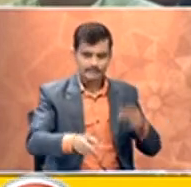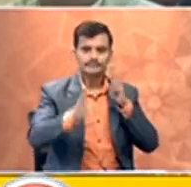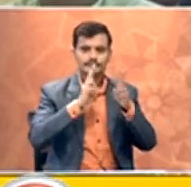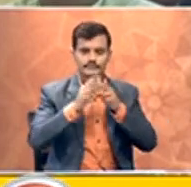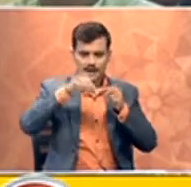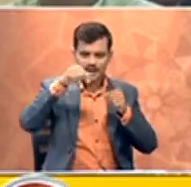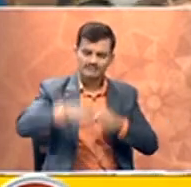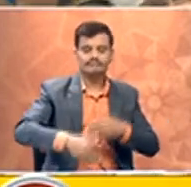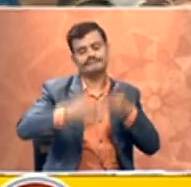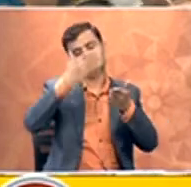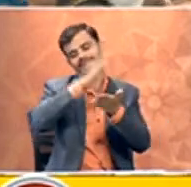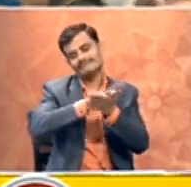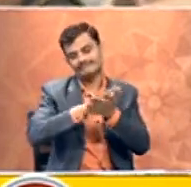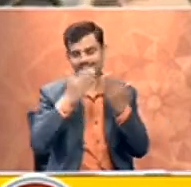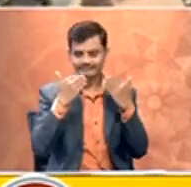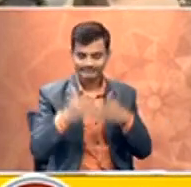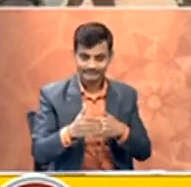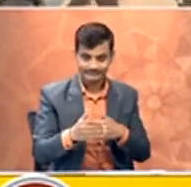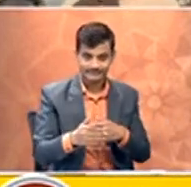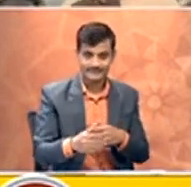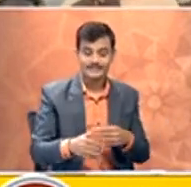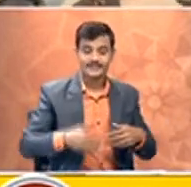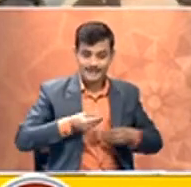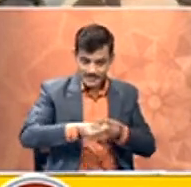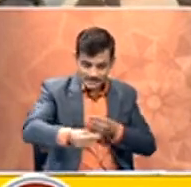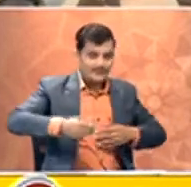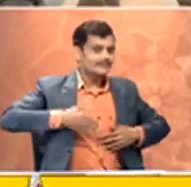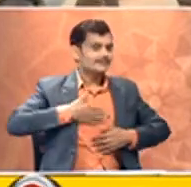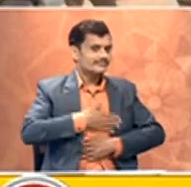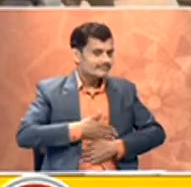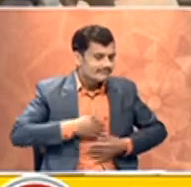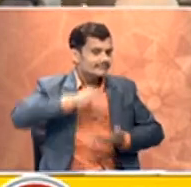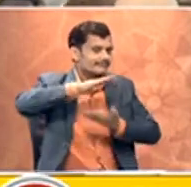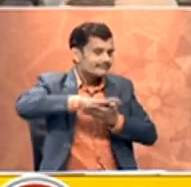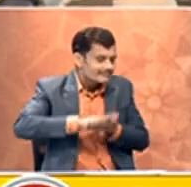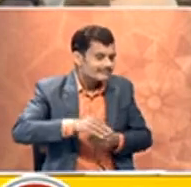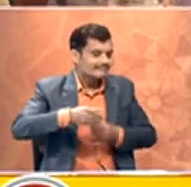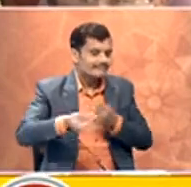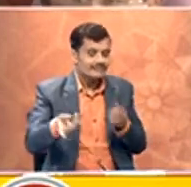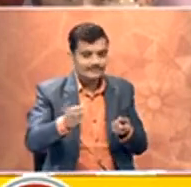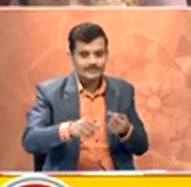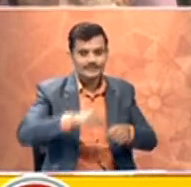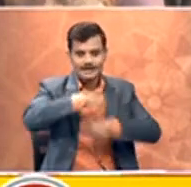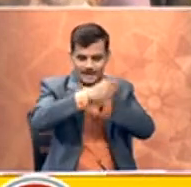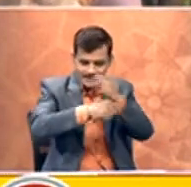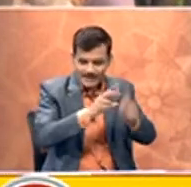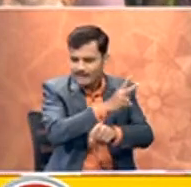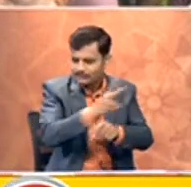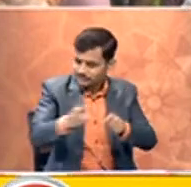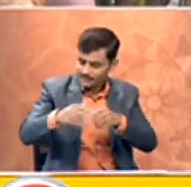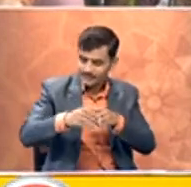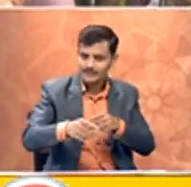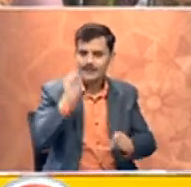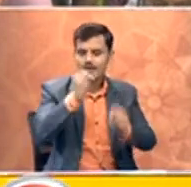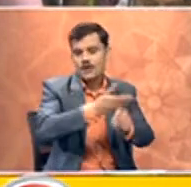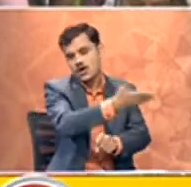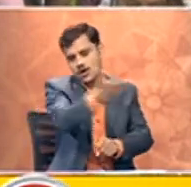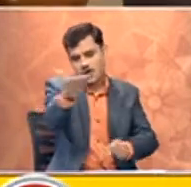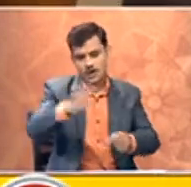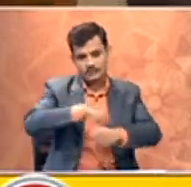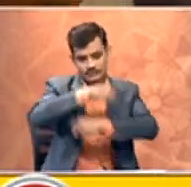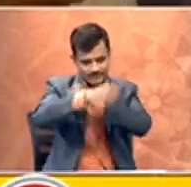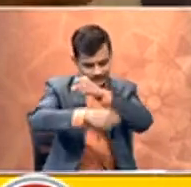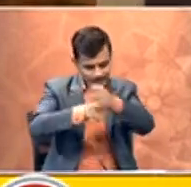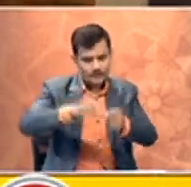आज बस इतना ही। अब त्योहारों का मौसम भी आ ही गया है। आप सभी को रक्षाबंधन की भी